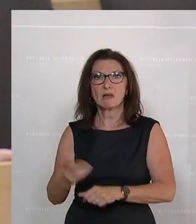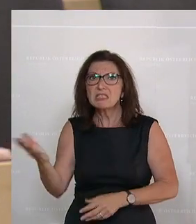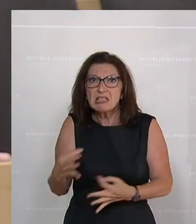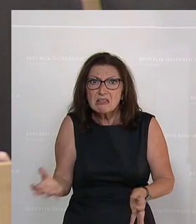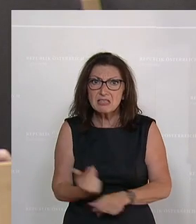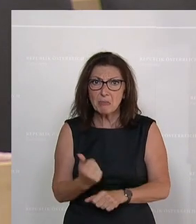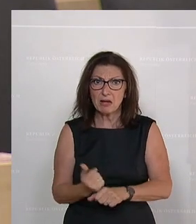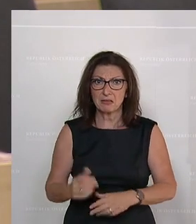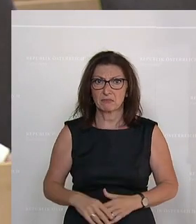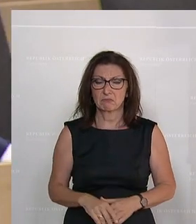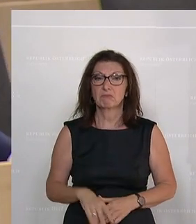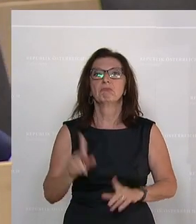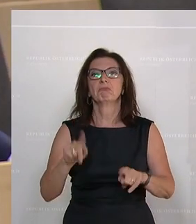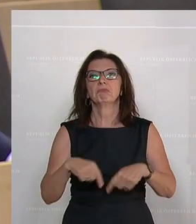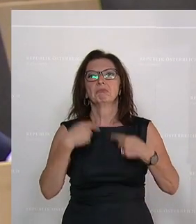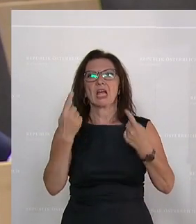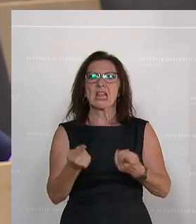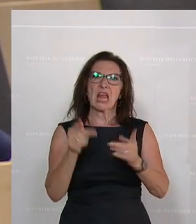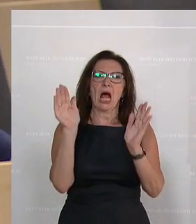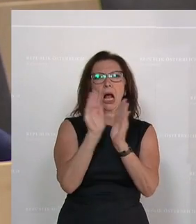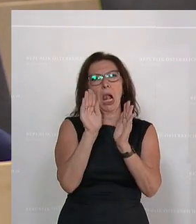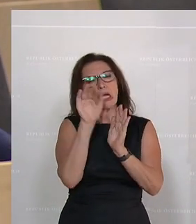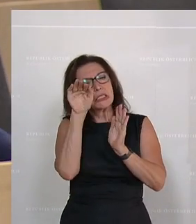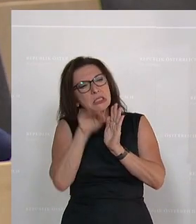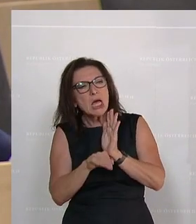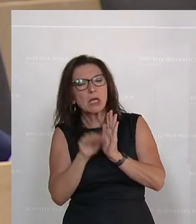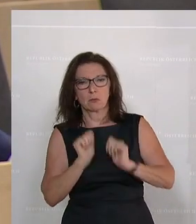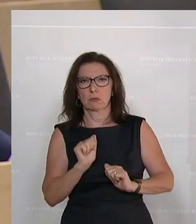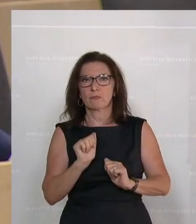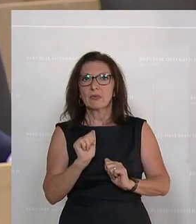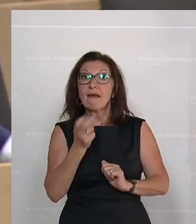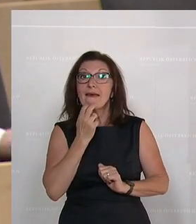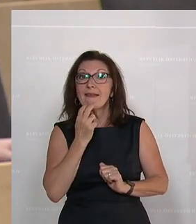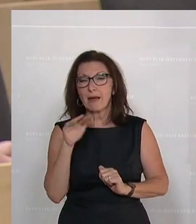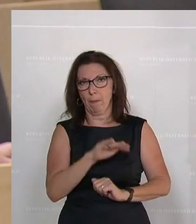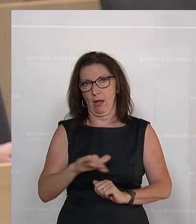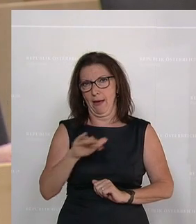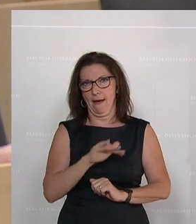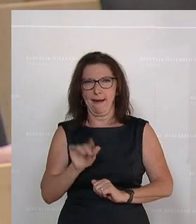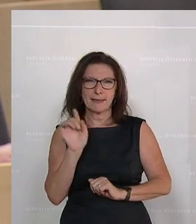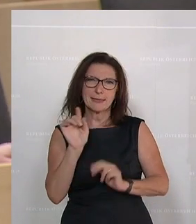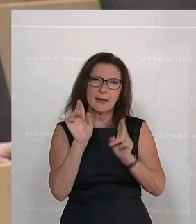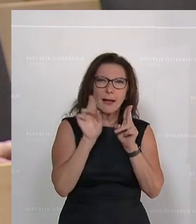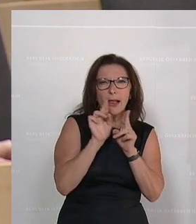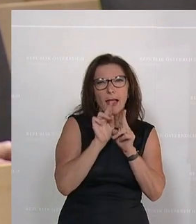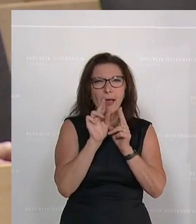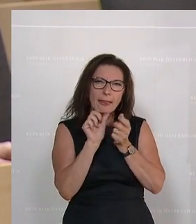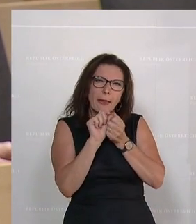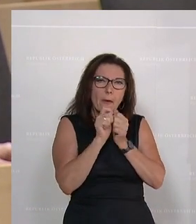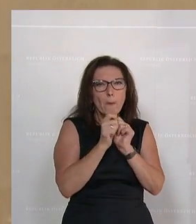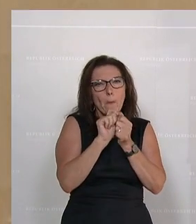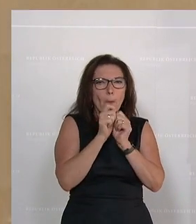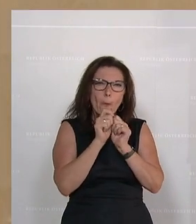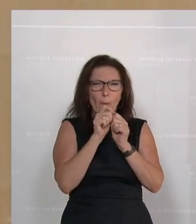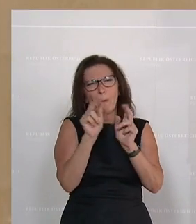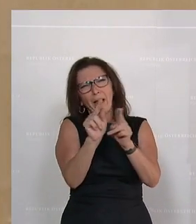nichts dann sind die mini senkungen gekommen dann haben sie im energiebereich an ganz ganz kleinen schrauben herum gedreht worden so